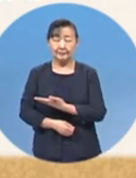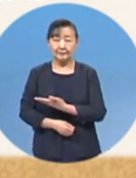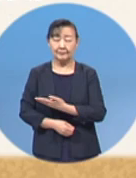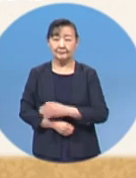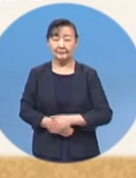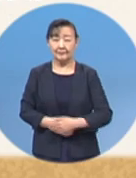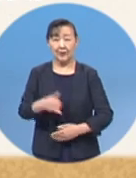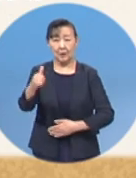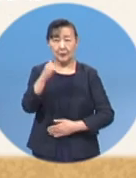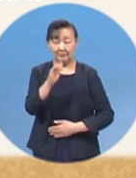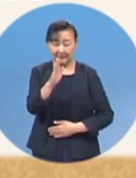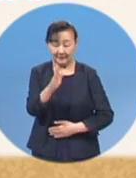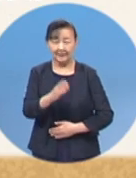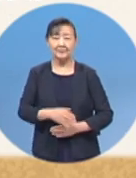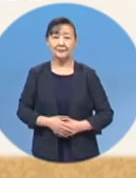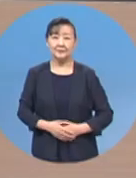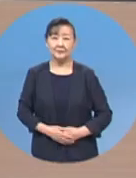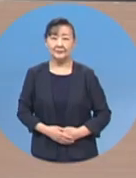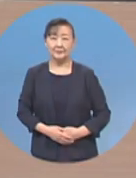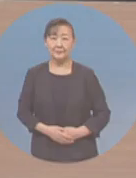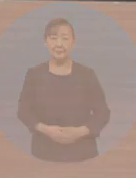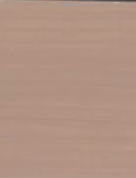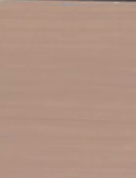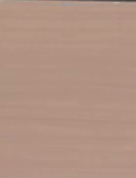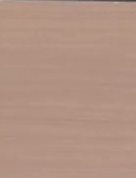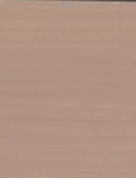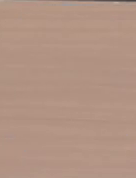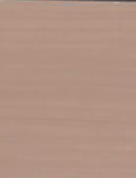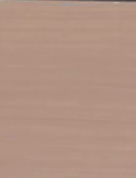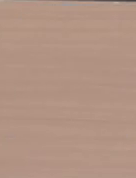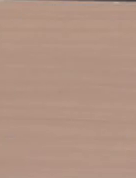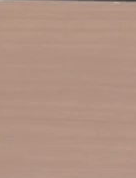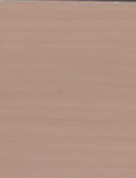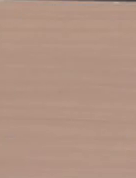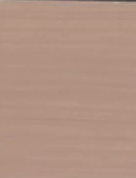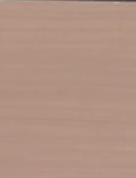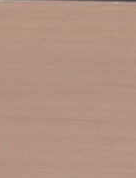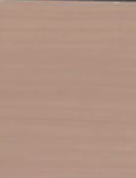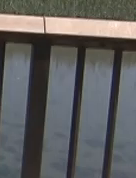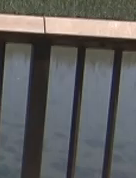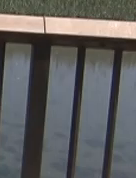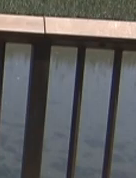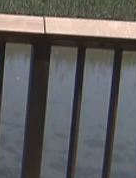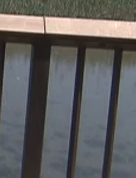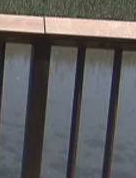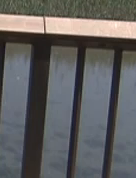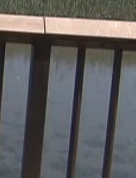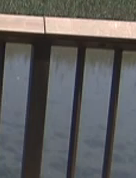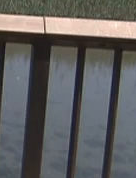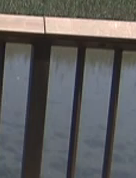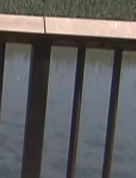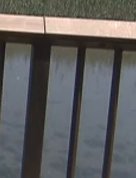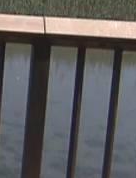0120-540-197までお電話ください。以上、県からのお知らせでした。